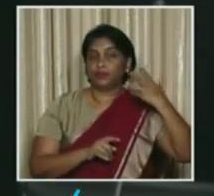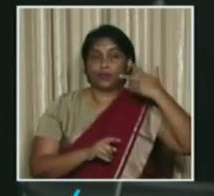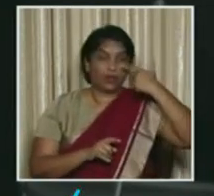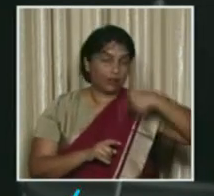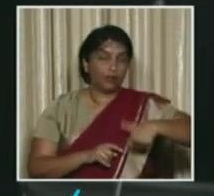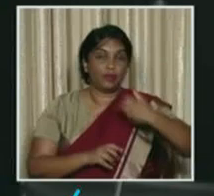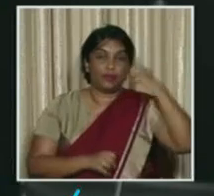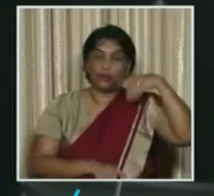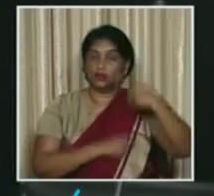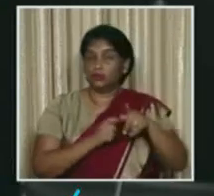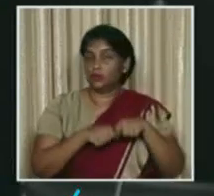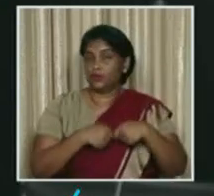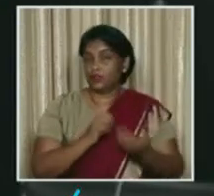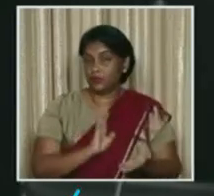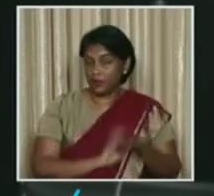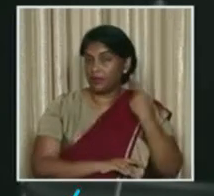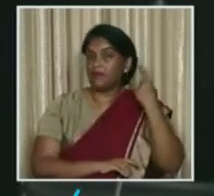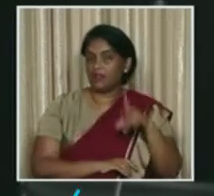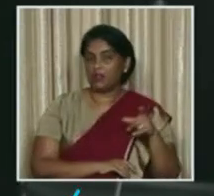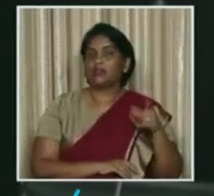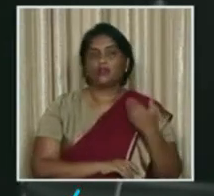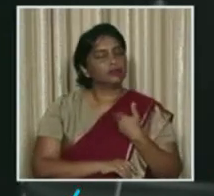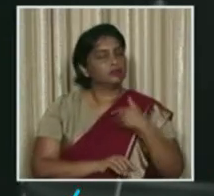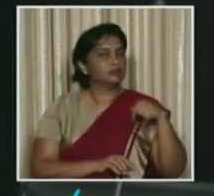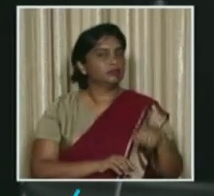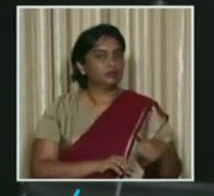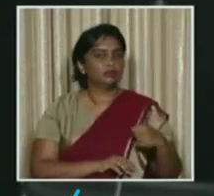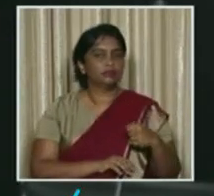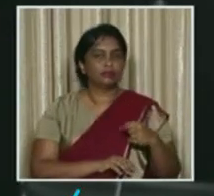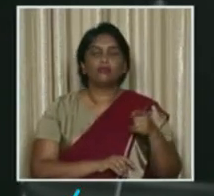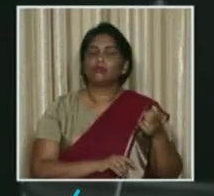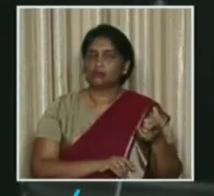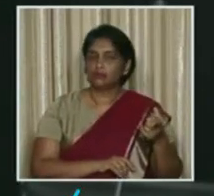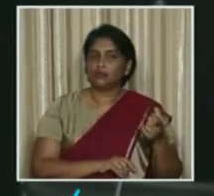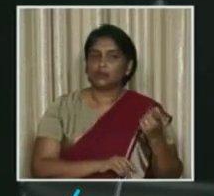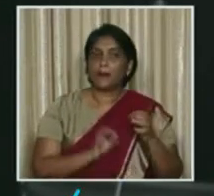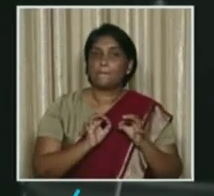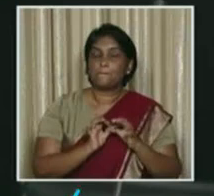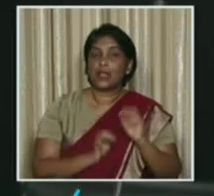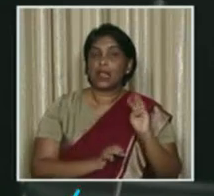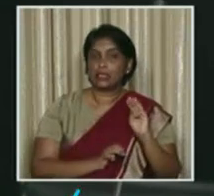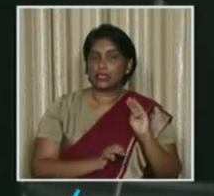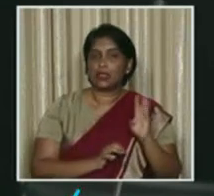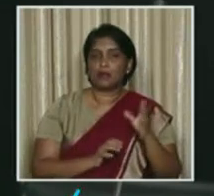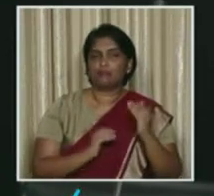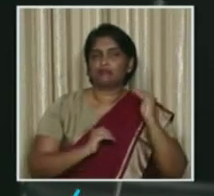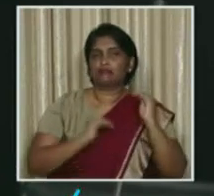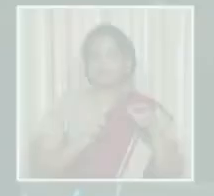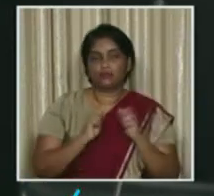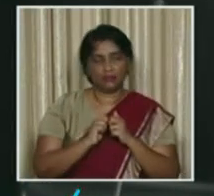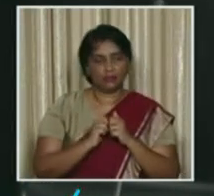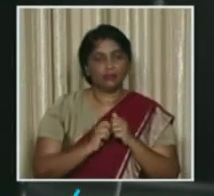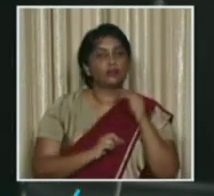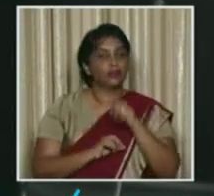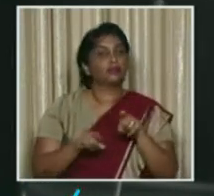අපිට දරන්න සිදුවීම කියන එක කාරණා නිසා අපිට අද අය ක්‍රමයේ තියෙනවා රුපියල් බිලියන 30ක පමණ පරතරයක් පියවා ගැනීම සඳහා.